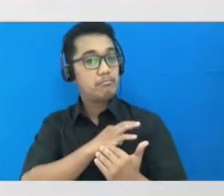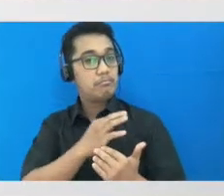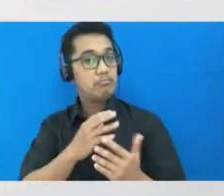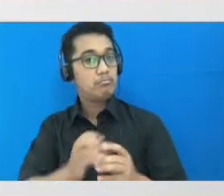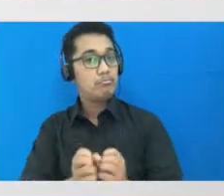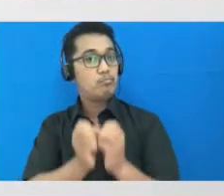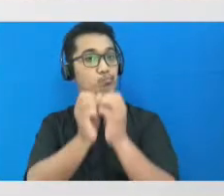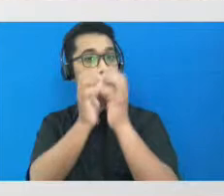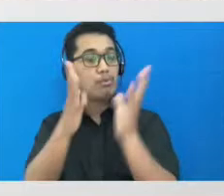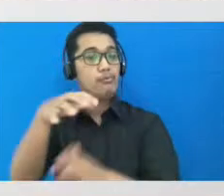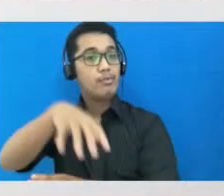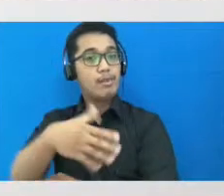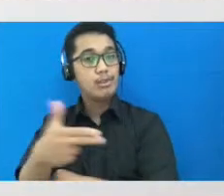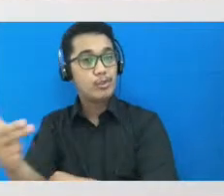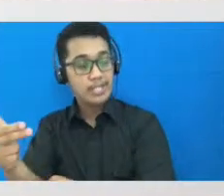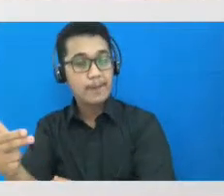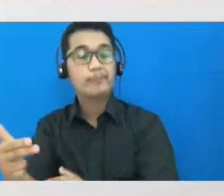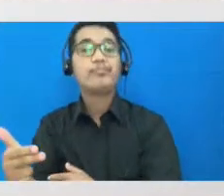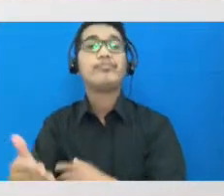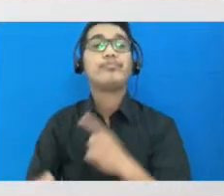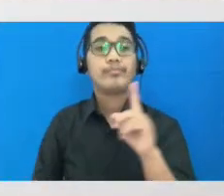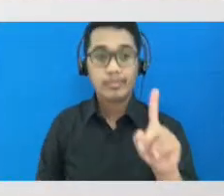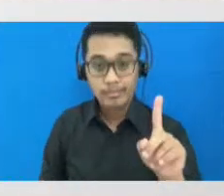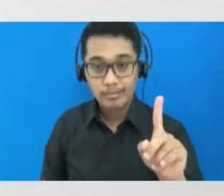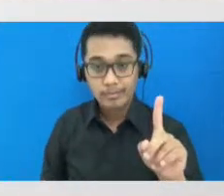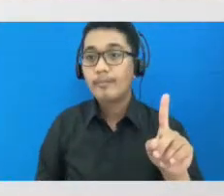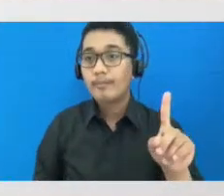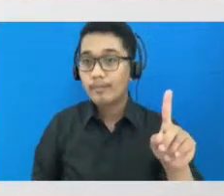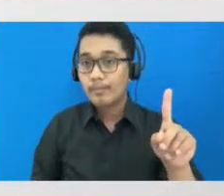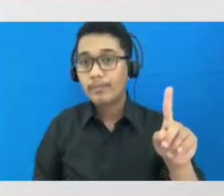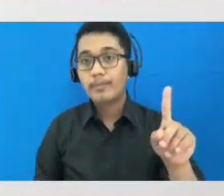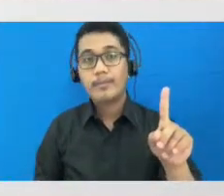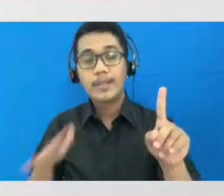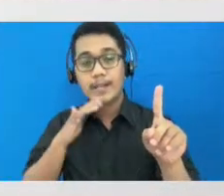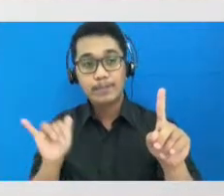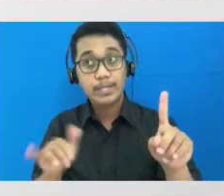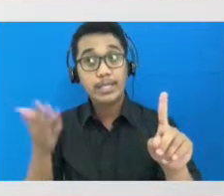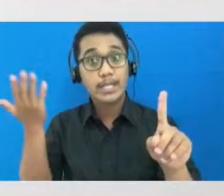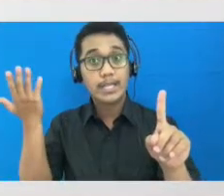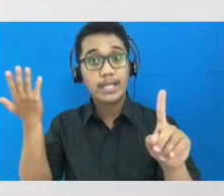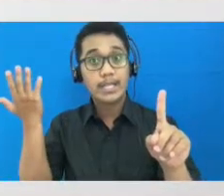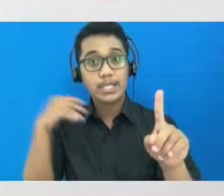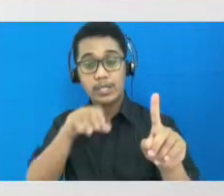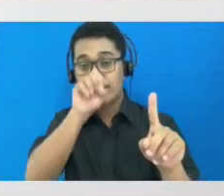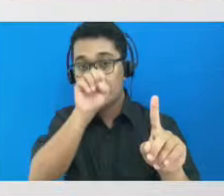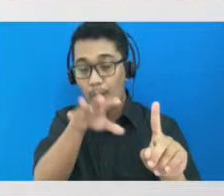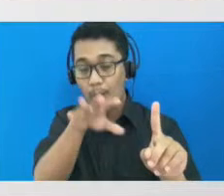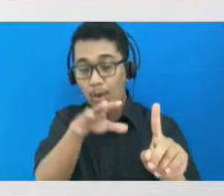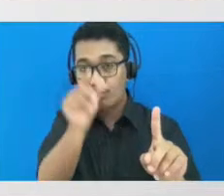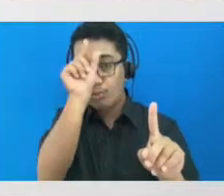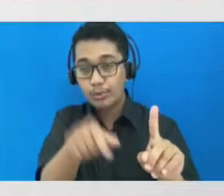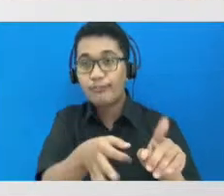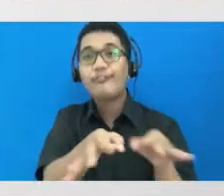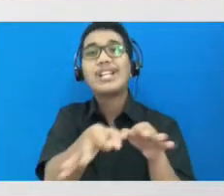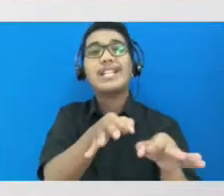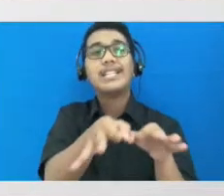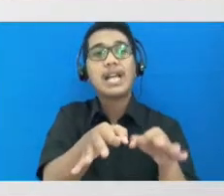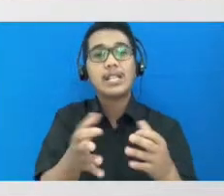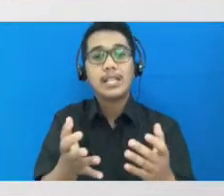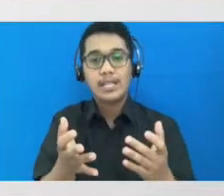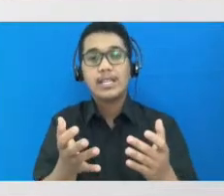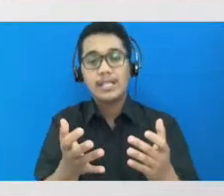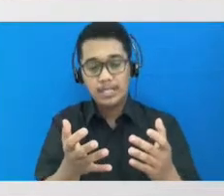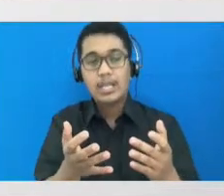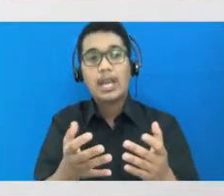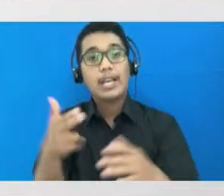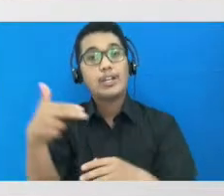dikembangkan di Indonesia adalah pertama, sebagaimana tadi disebutkan sebelumnya, di dalam rangka memfasilitasi, maka Indonesia